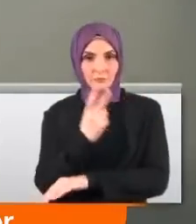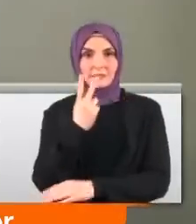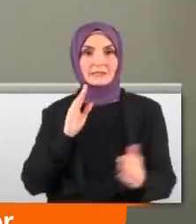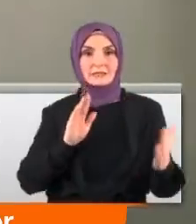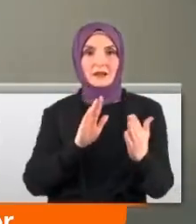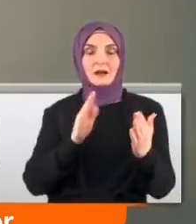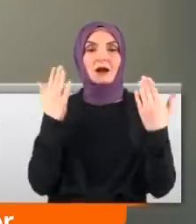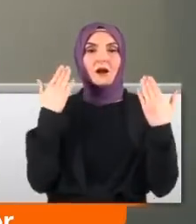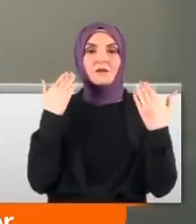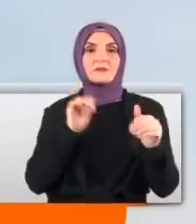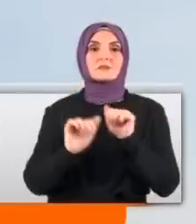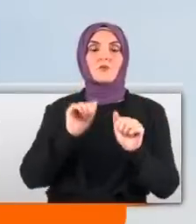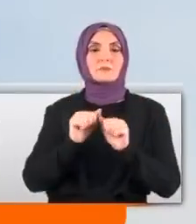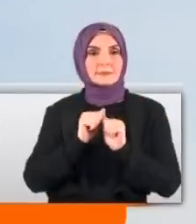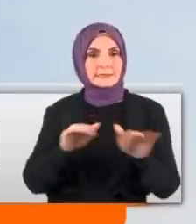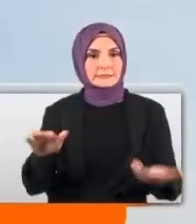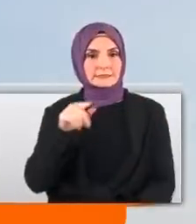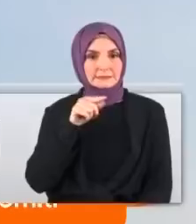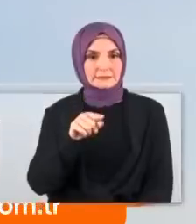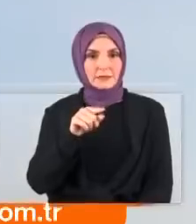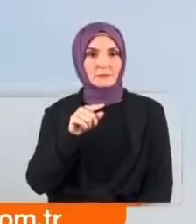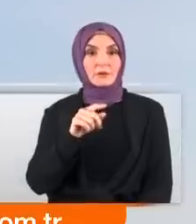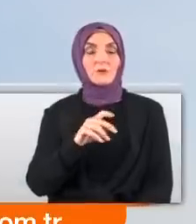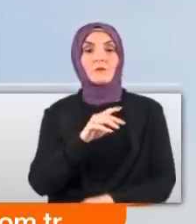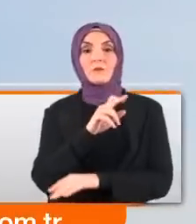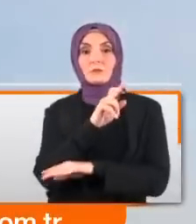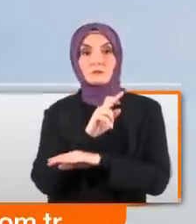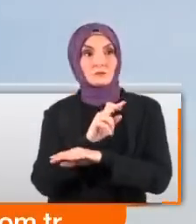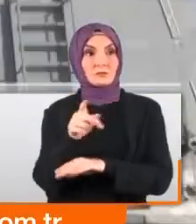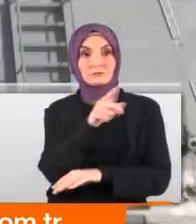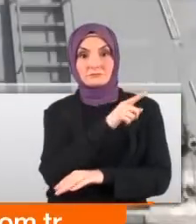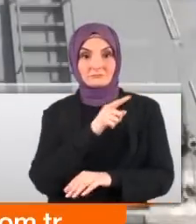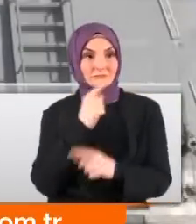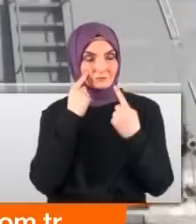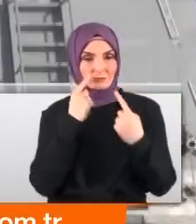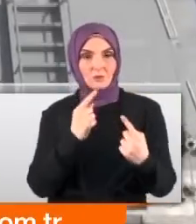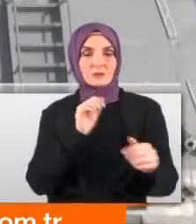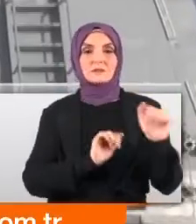sistemi, güdümlü füzelere karşı savunma silahlarıyla adeta bir yüzen kale.